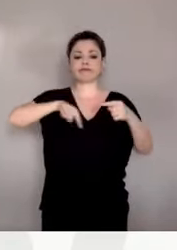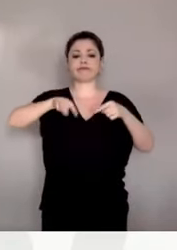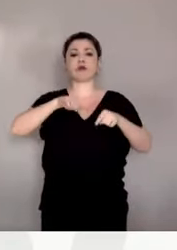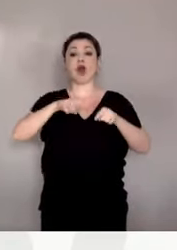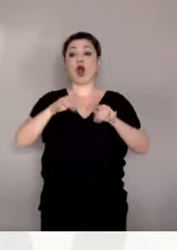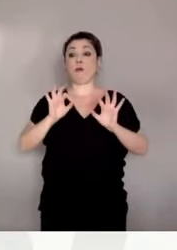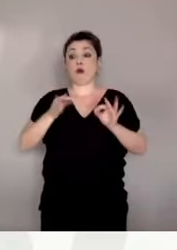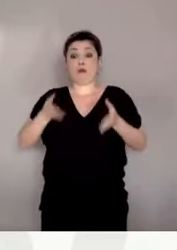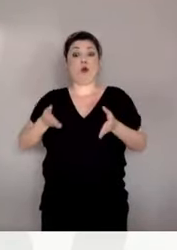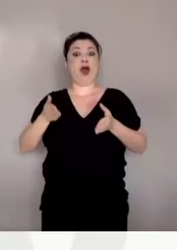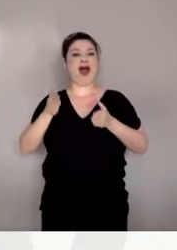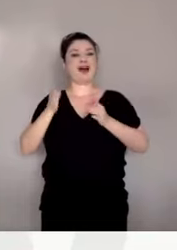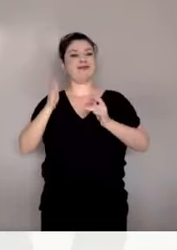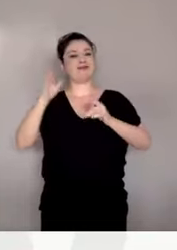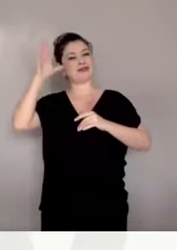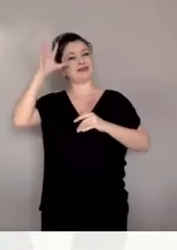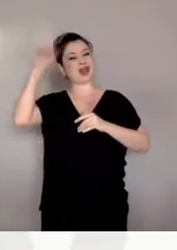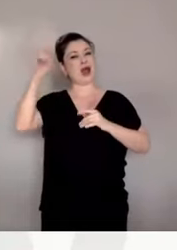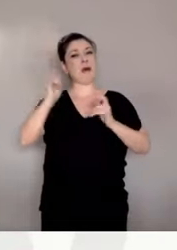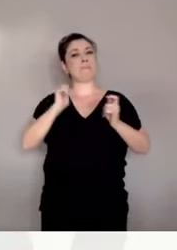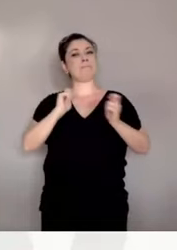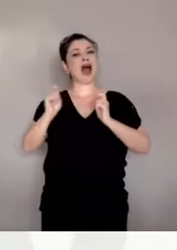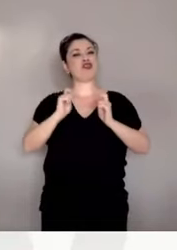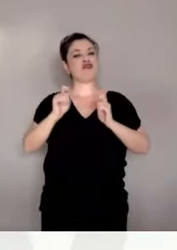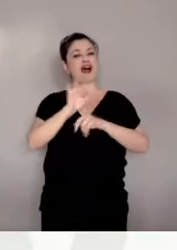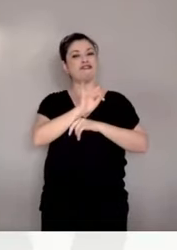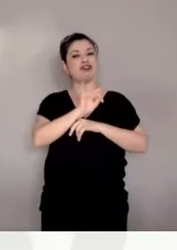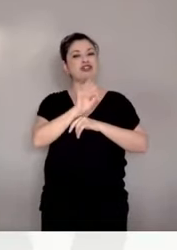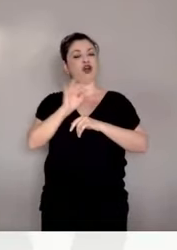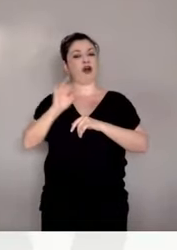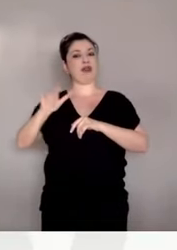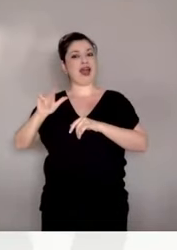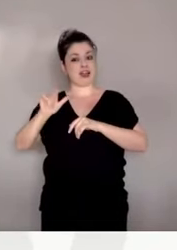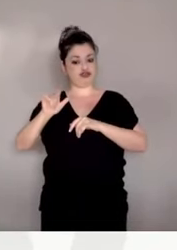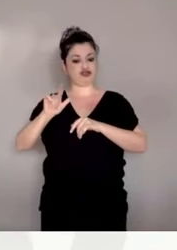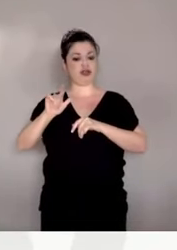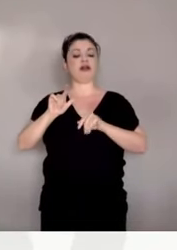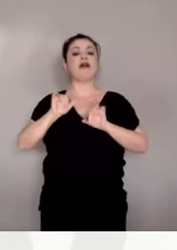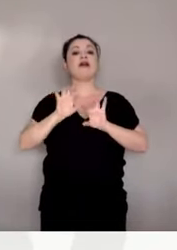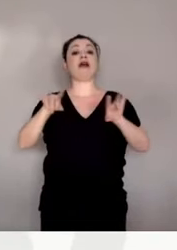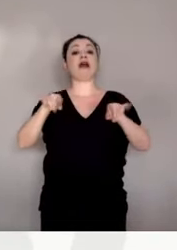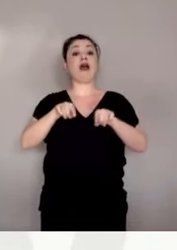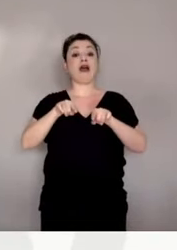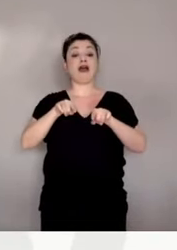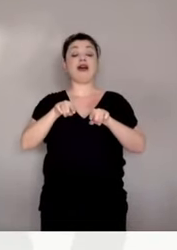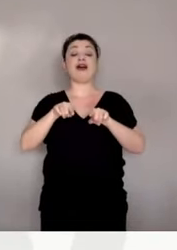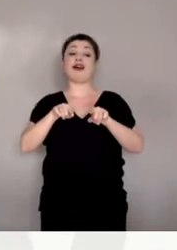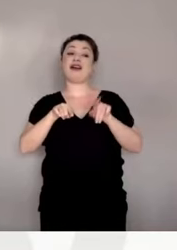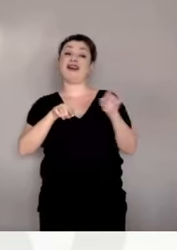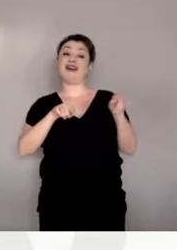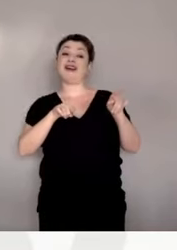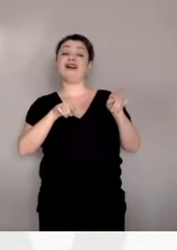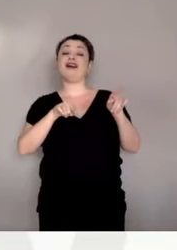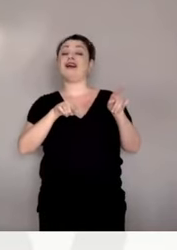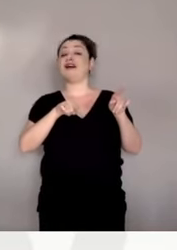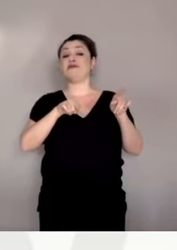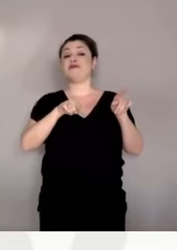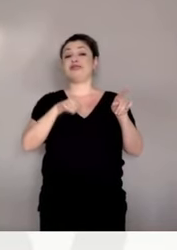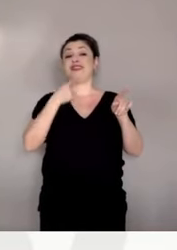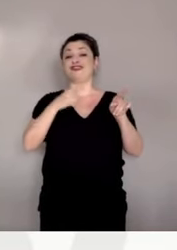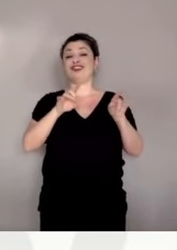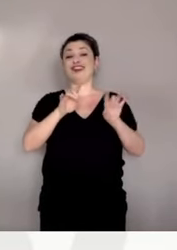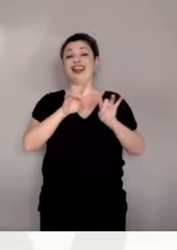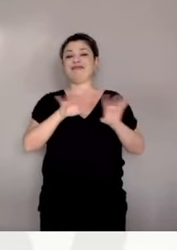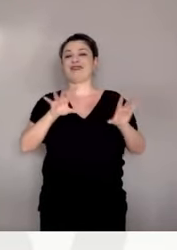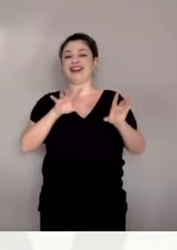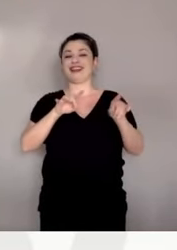Padua Freedom Lectures, si produce nello stesso modo in cui, dice Nancy, in una immagine folgorante che mi